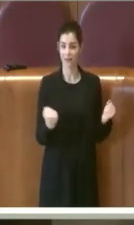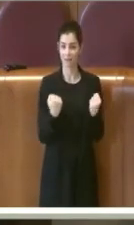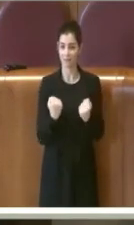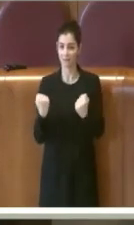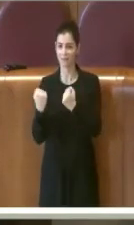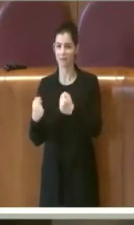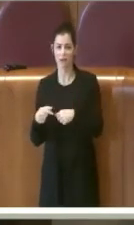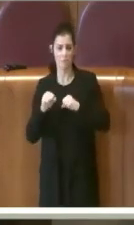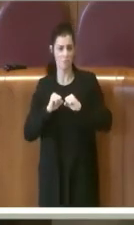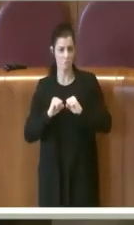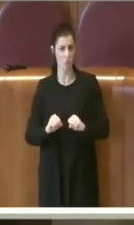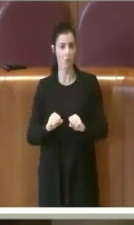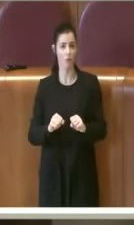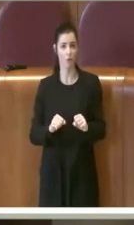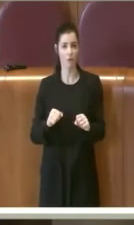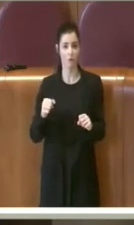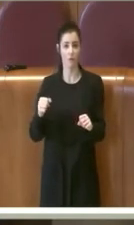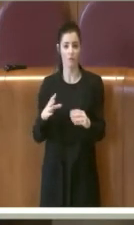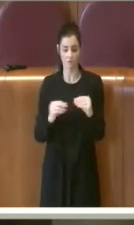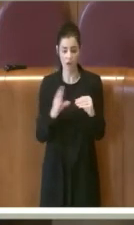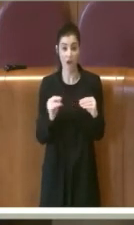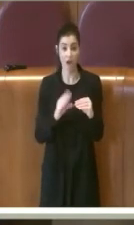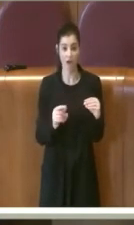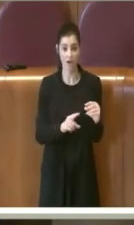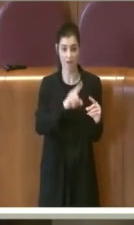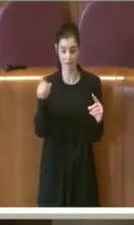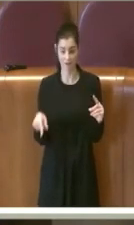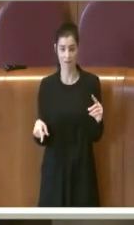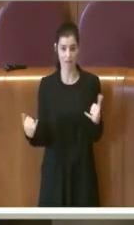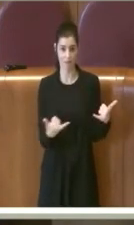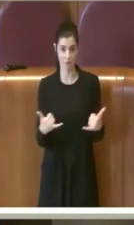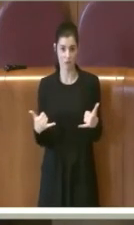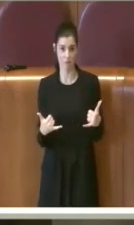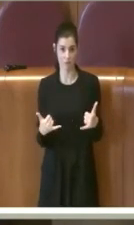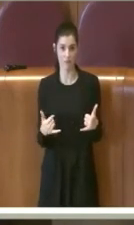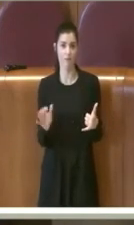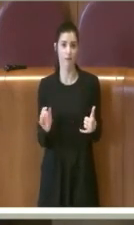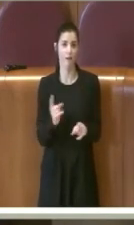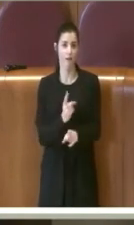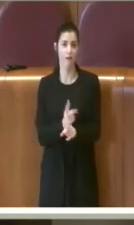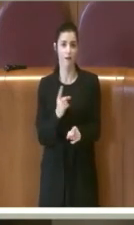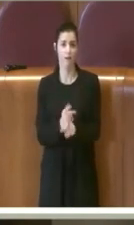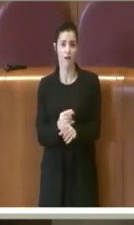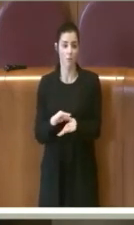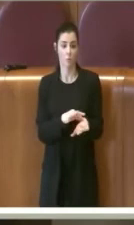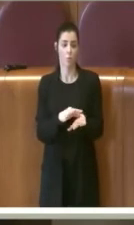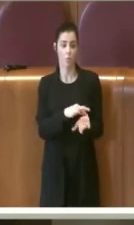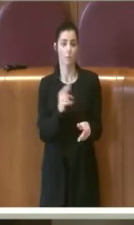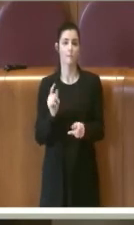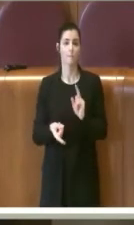essere impegnate entro fine anno, perché le conosco molto bene, purché ovviamente ci fosse una guida